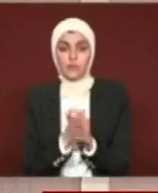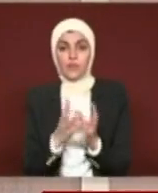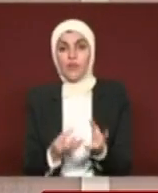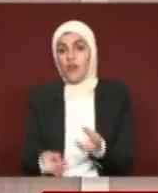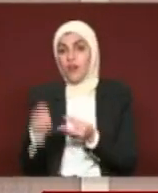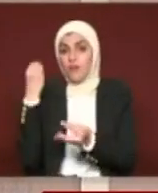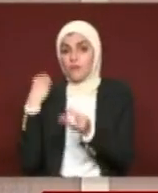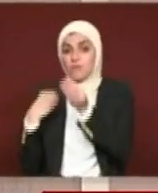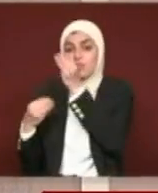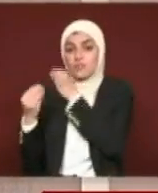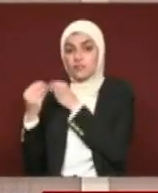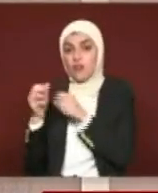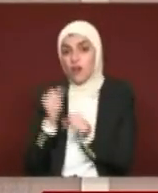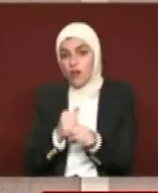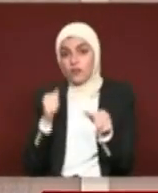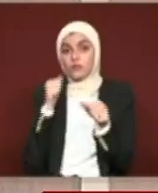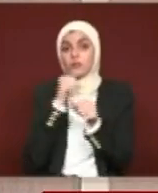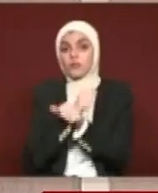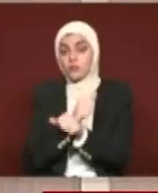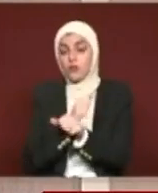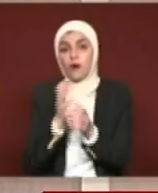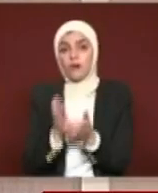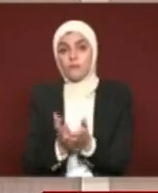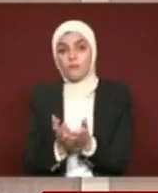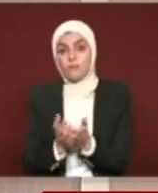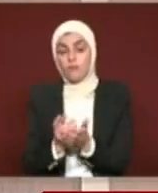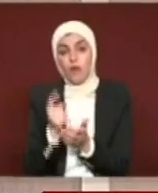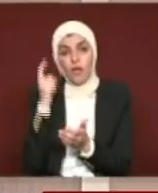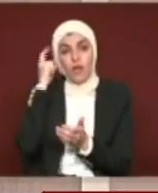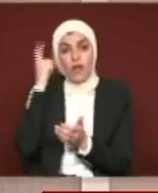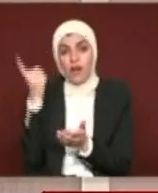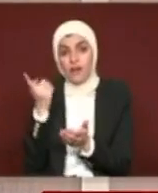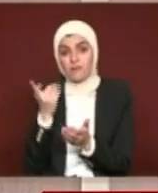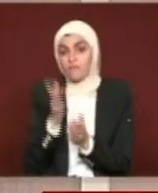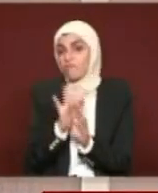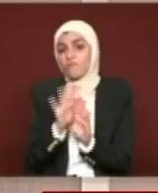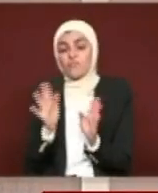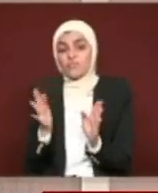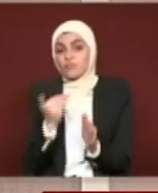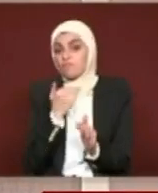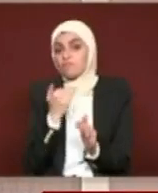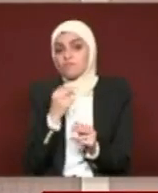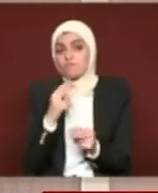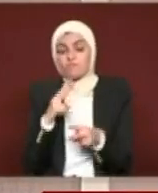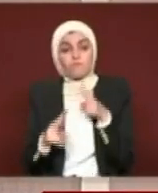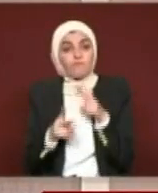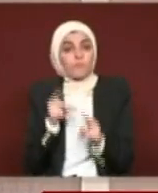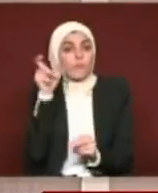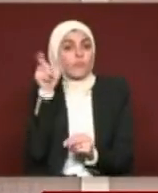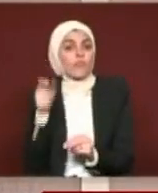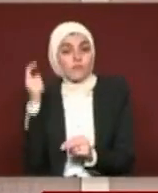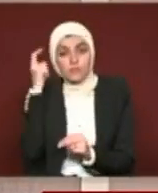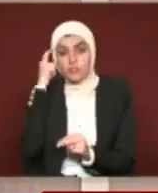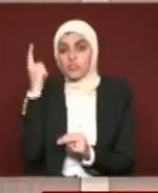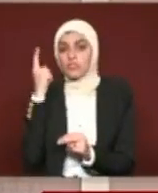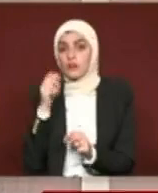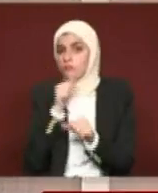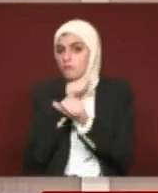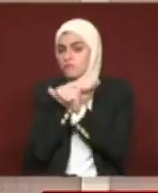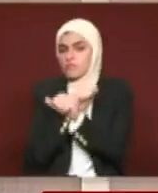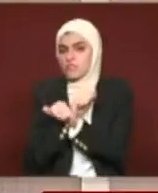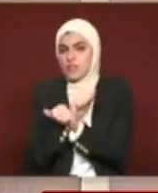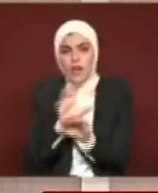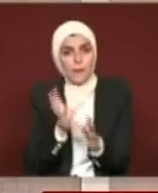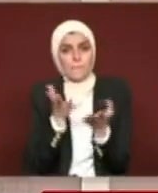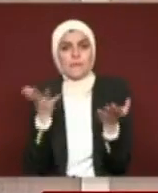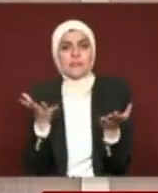أن هي ما حدش فاهم التهم دي جاية إزاي ورايحة فين وجاية منين. فإحنا شايفين أنه كل معتقل